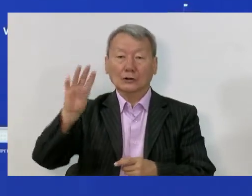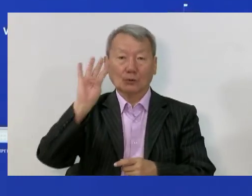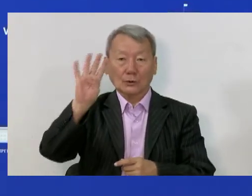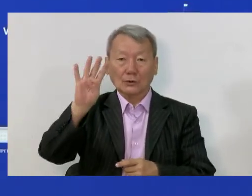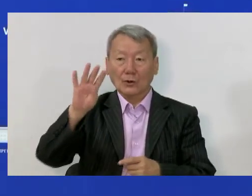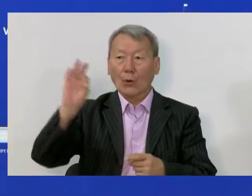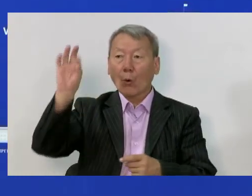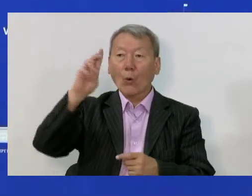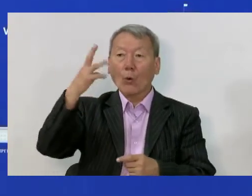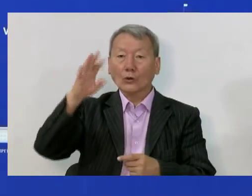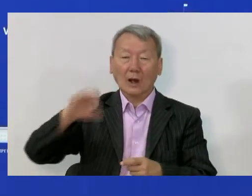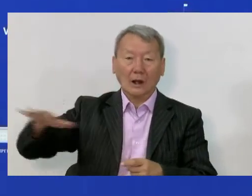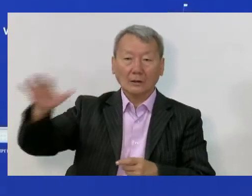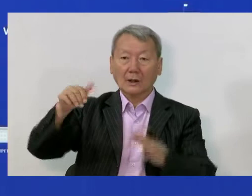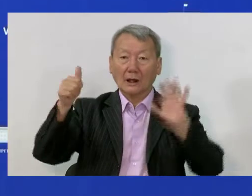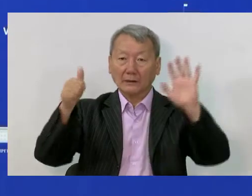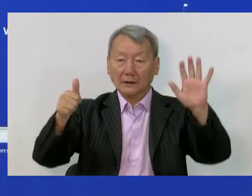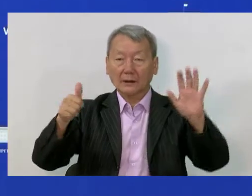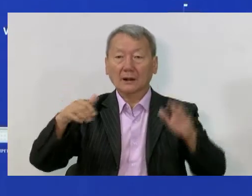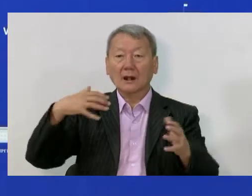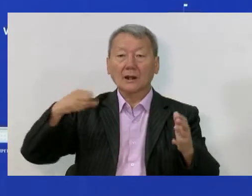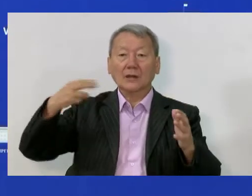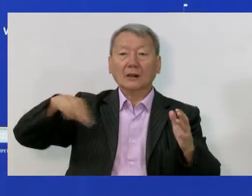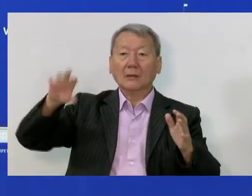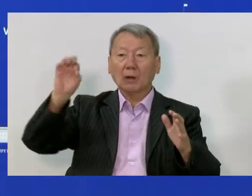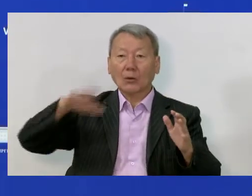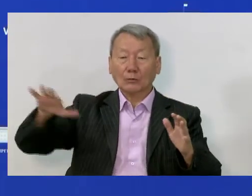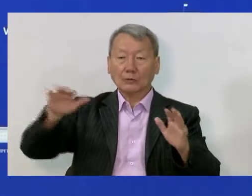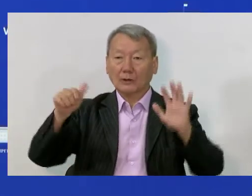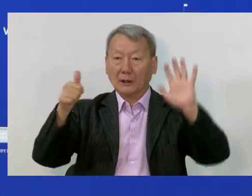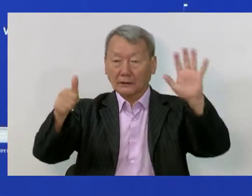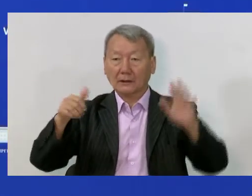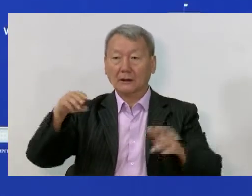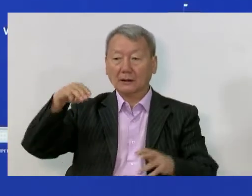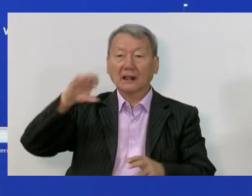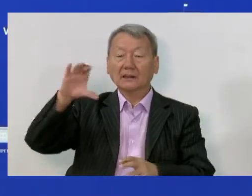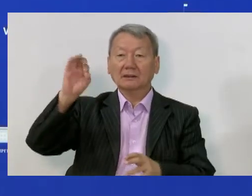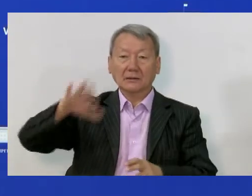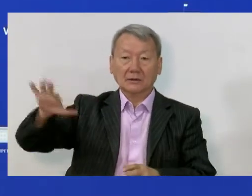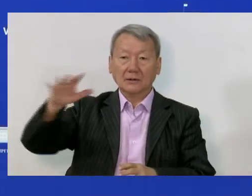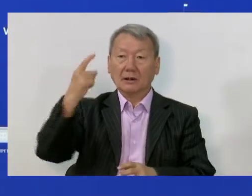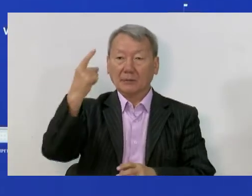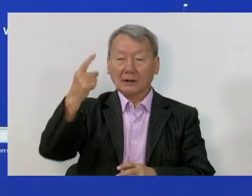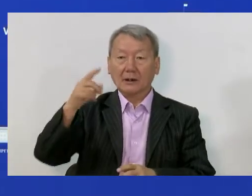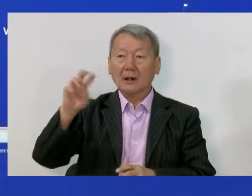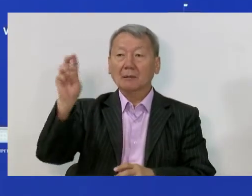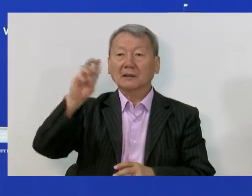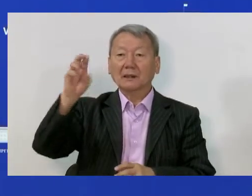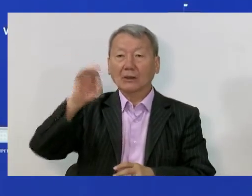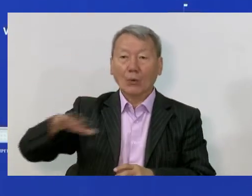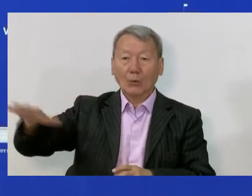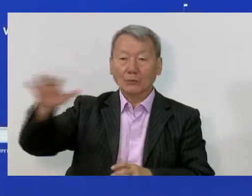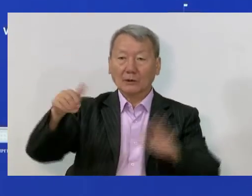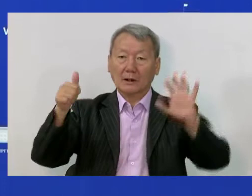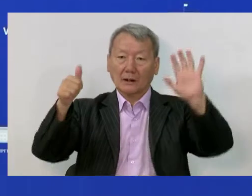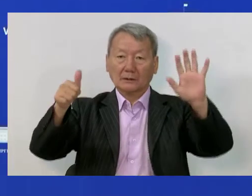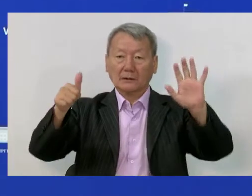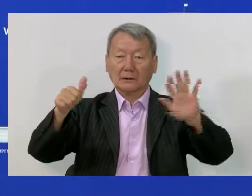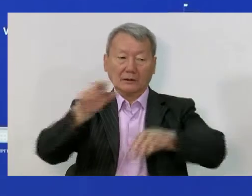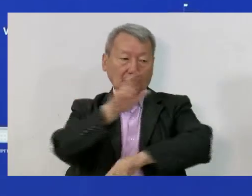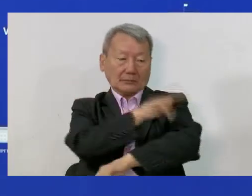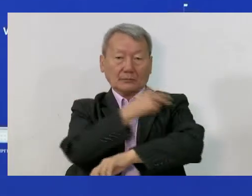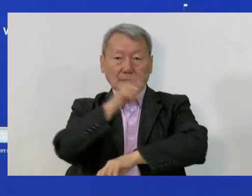4, ұш облысында 6, жалаба облысында 6, Талас облысында 1, Баткен облысында 6 ұшыр.